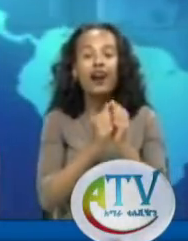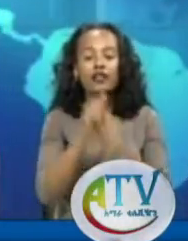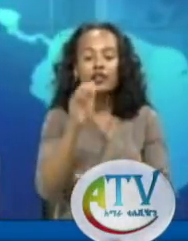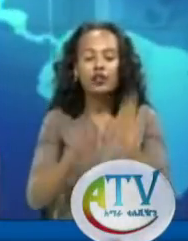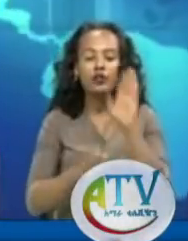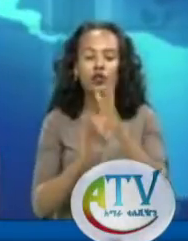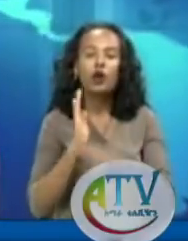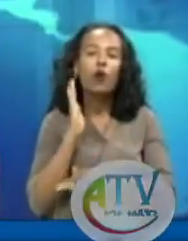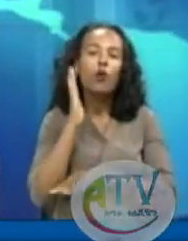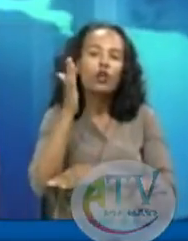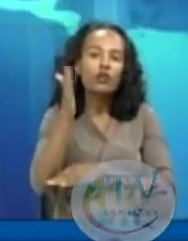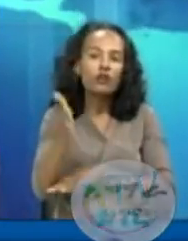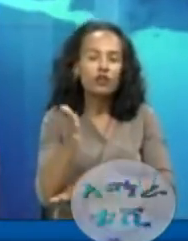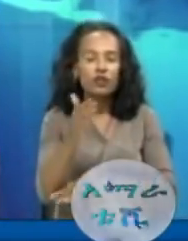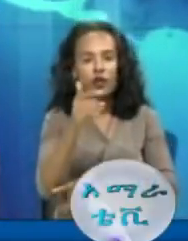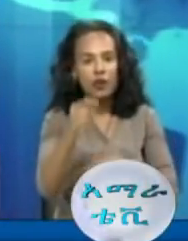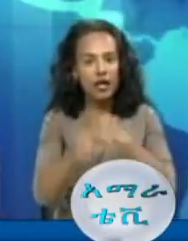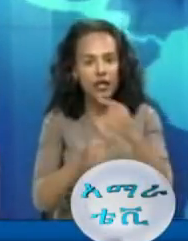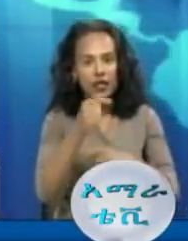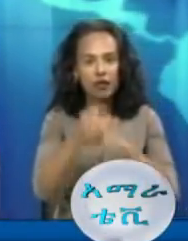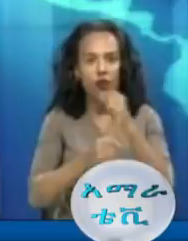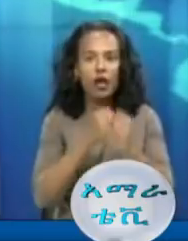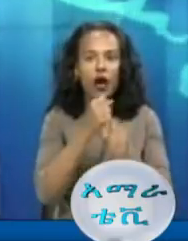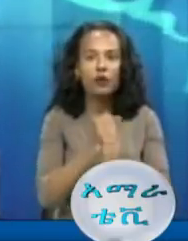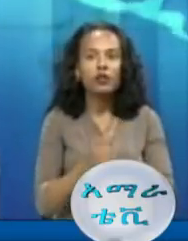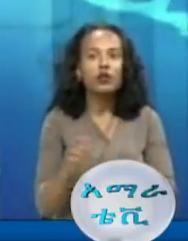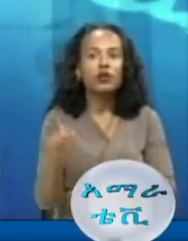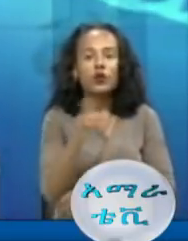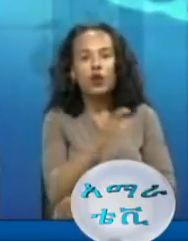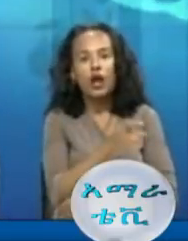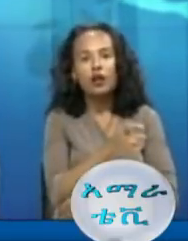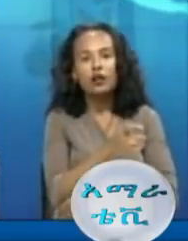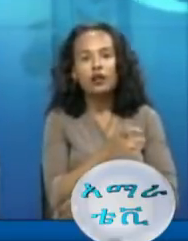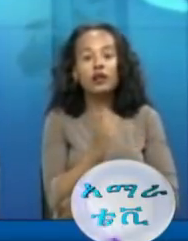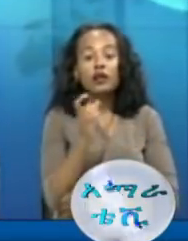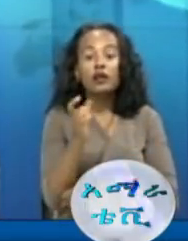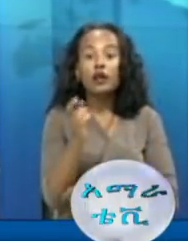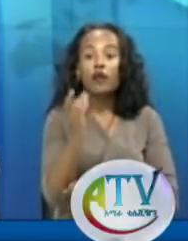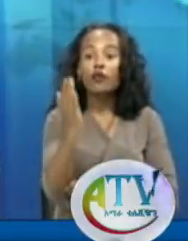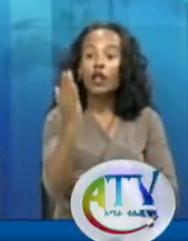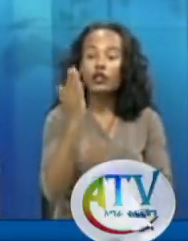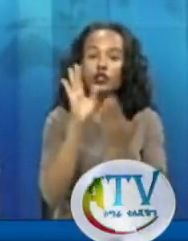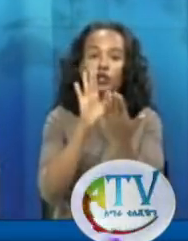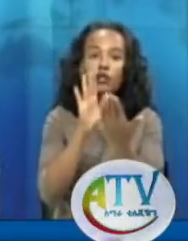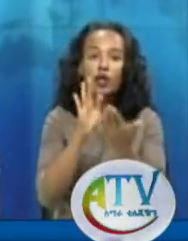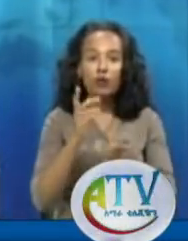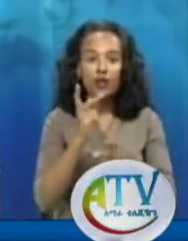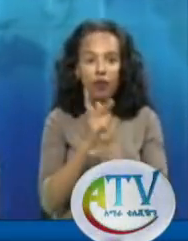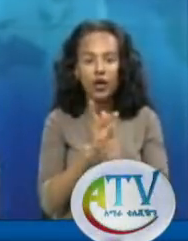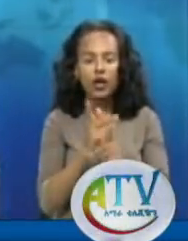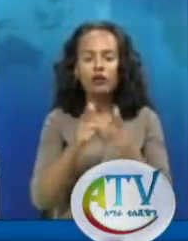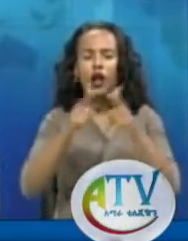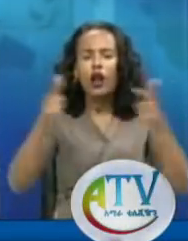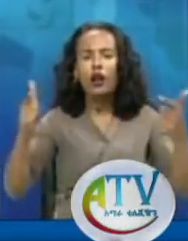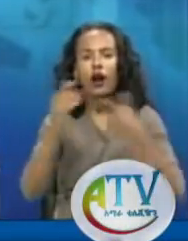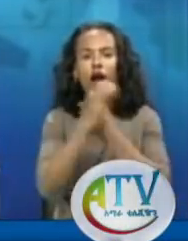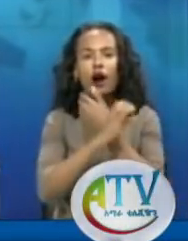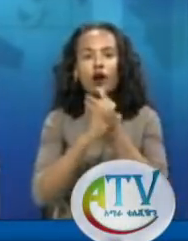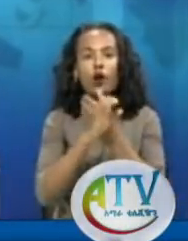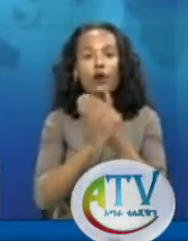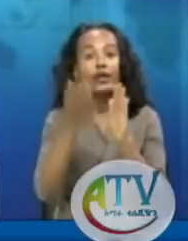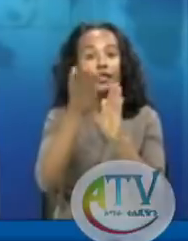ወደፊት የምናራምድበት አመት ይሆናል። ከፊታችን የሚጠብቁንን ታላላቅ ሀገራዊ